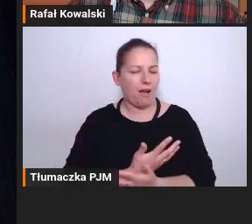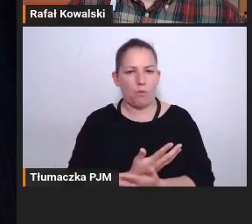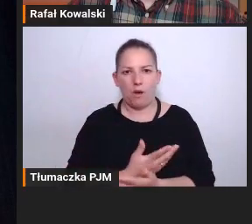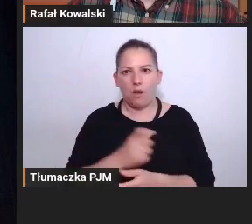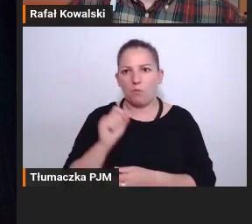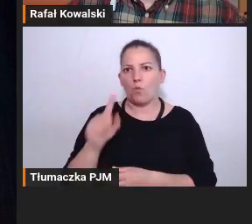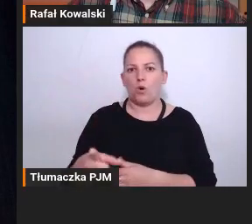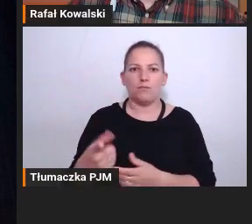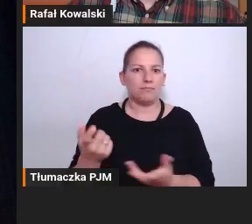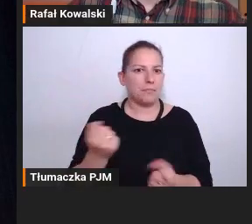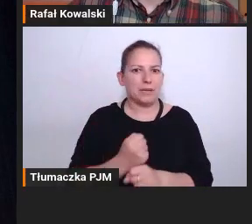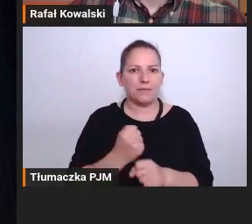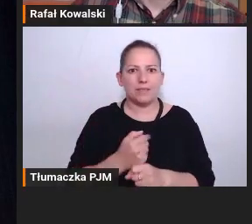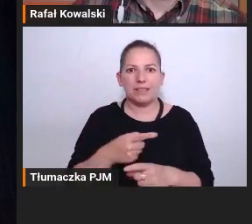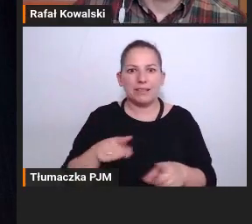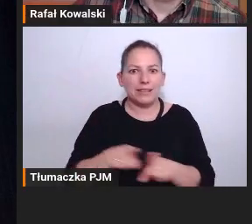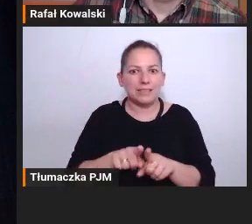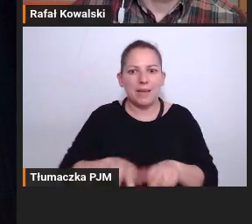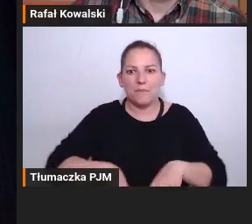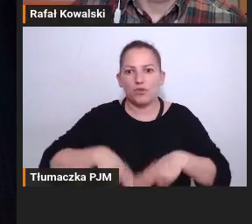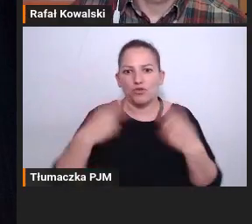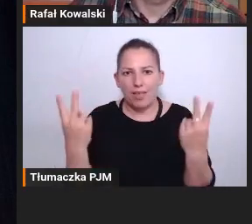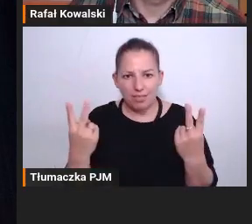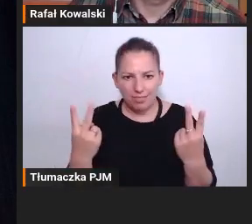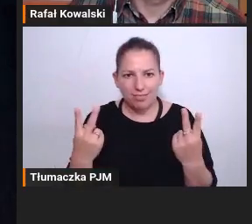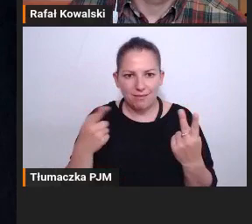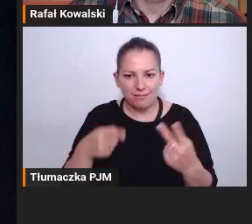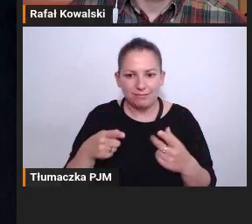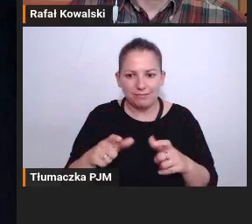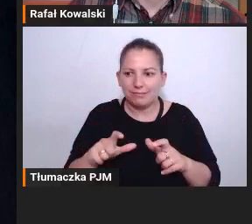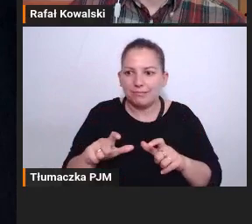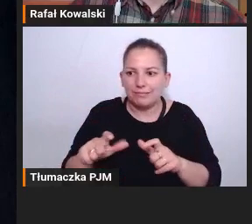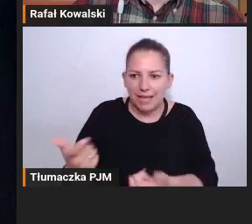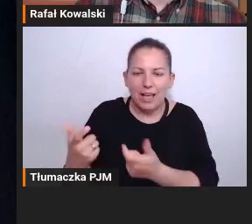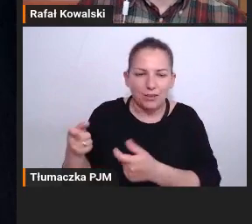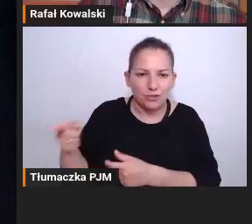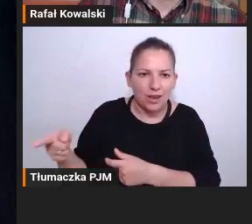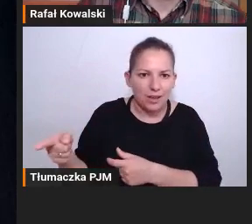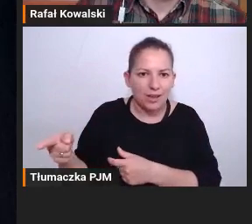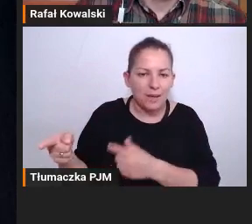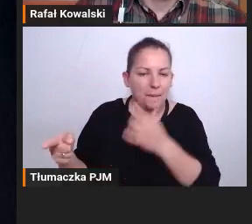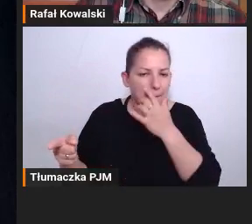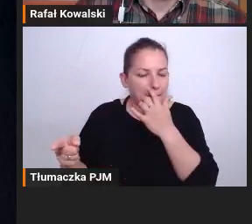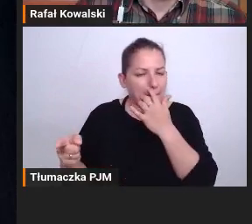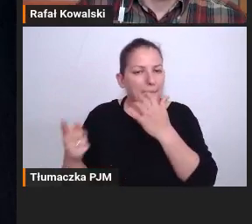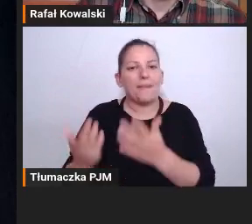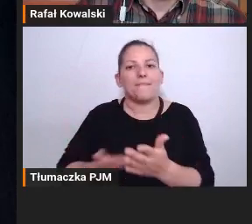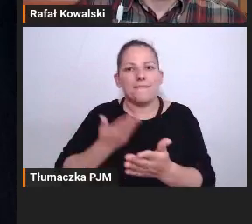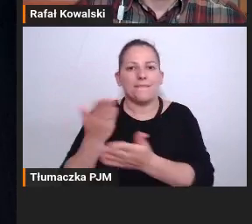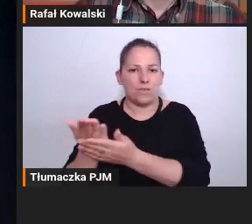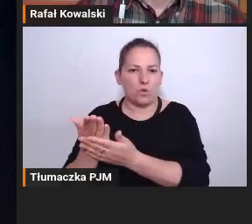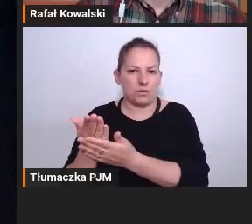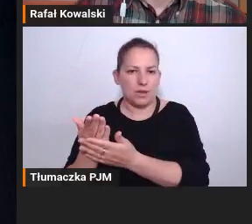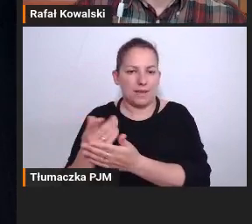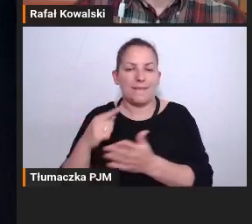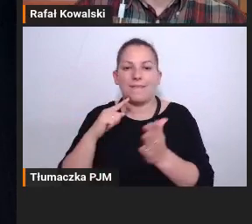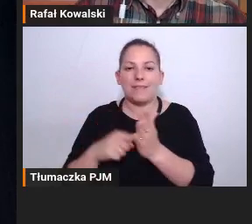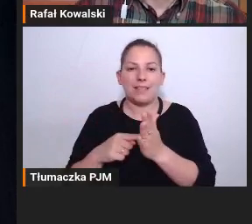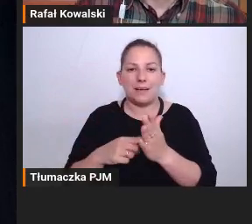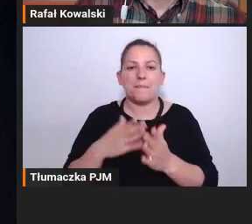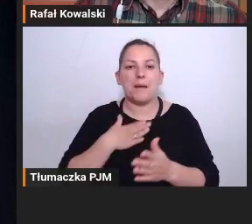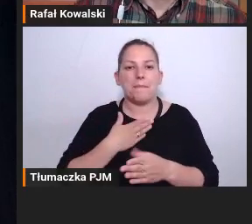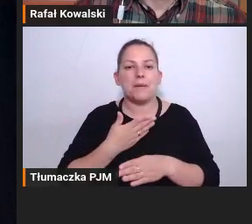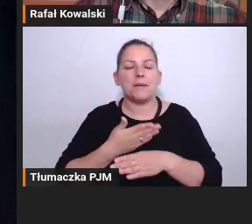pojawia i pracownik tego samego dnia, w którym to się dzieje, składa nam wniosek i stąd też mamy